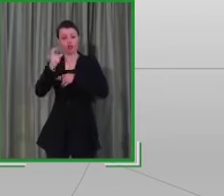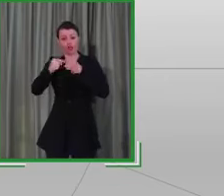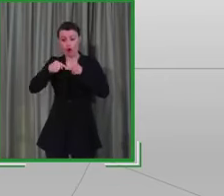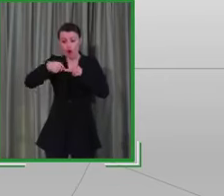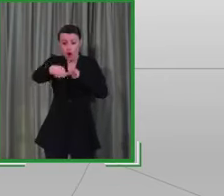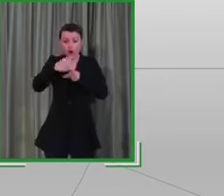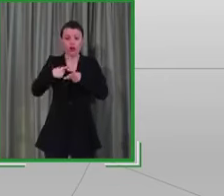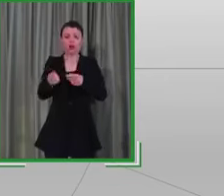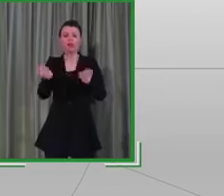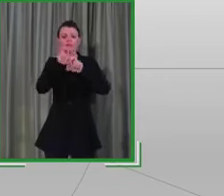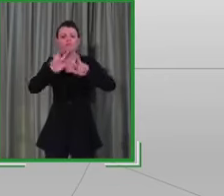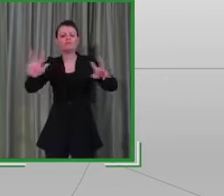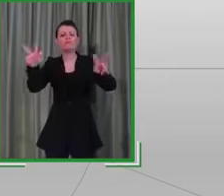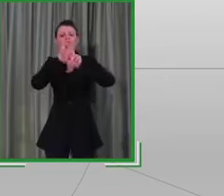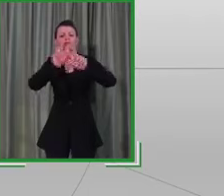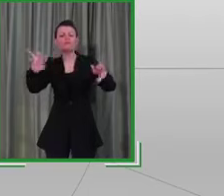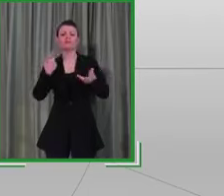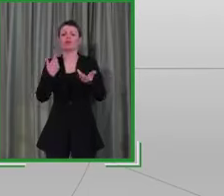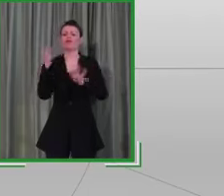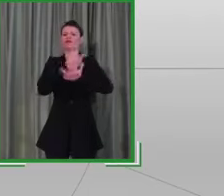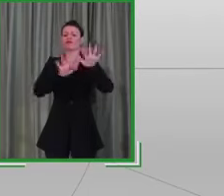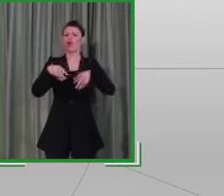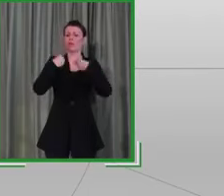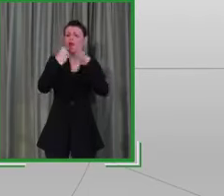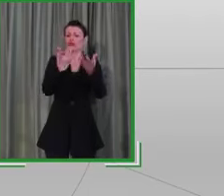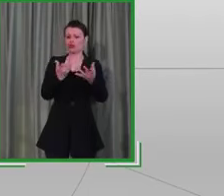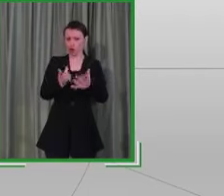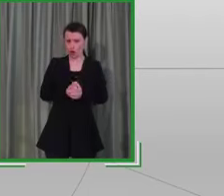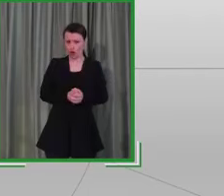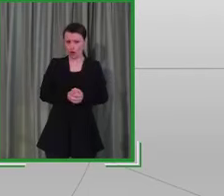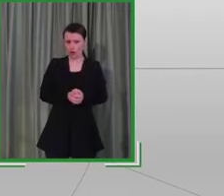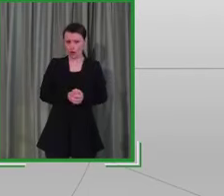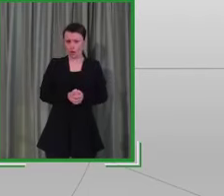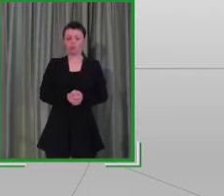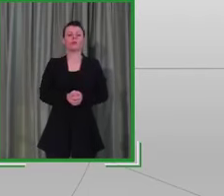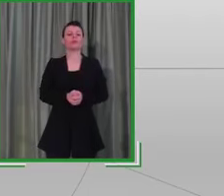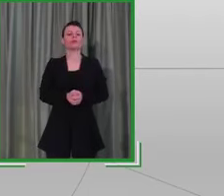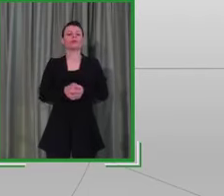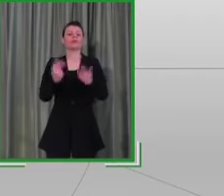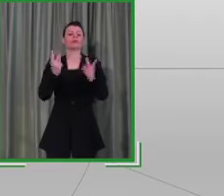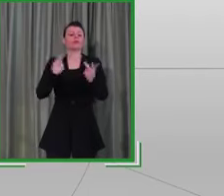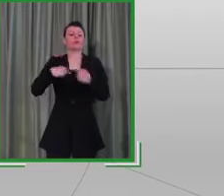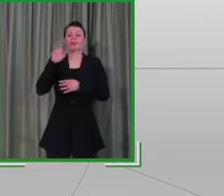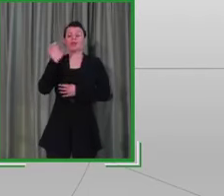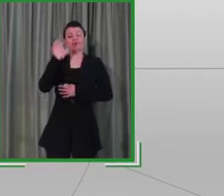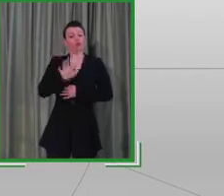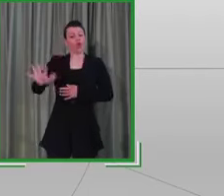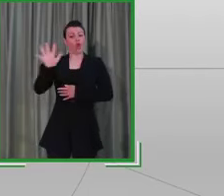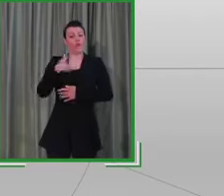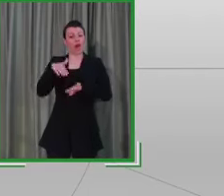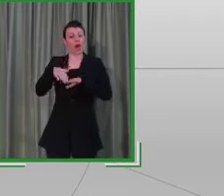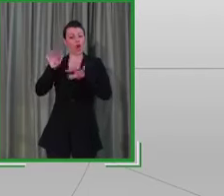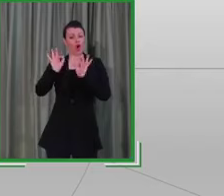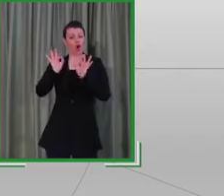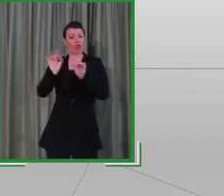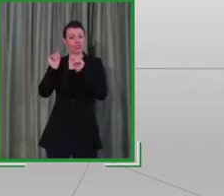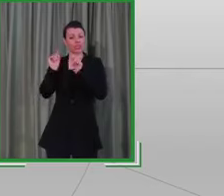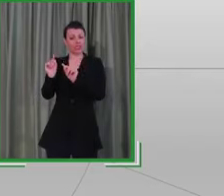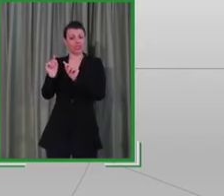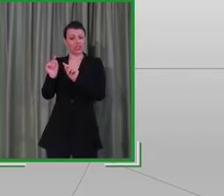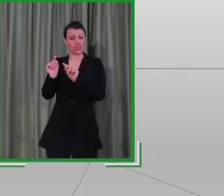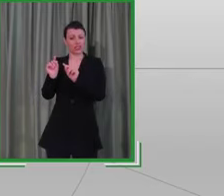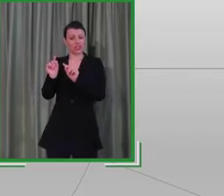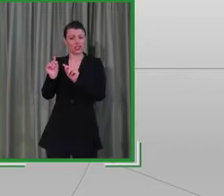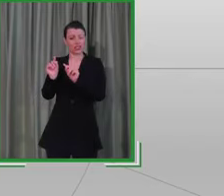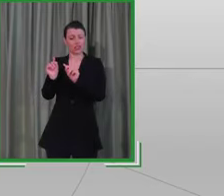frutto come di consueto in regione lombardia di una strettissimo legame con tutto